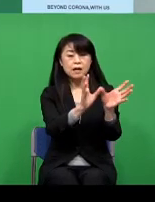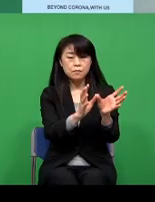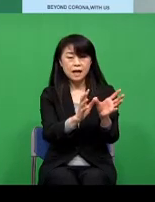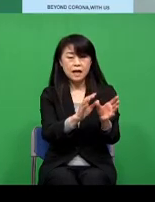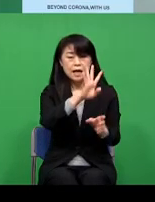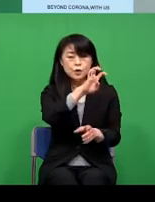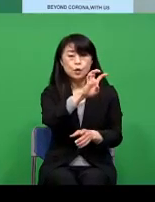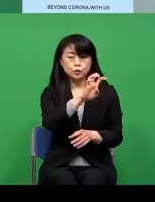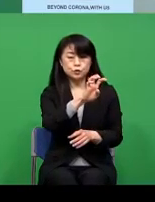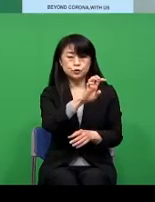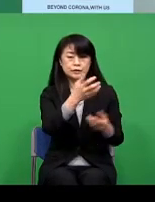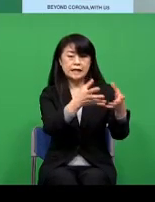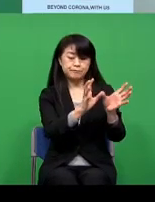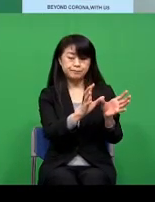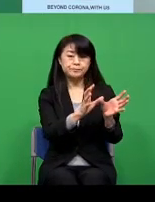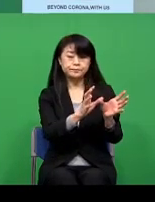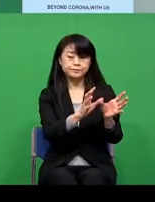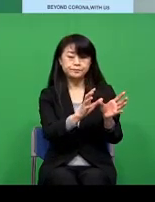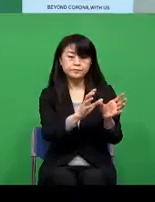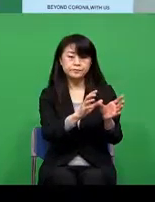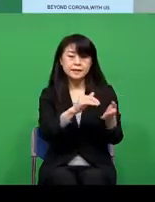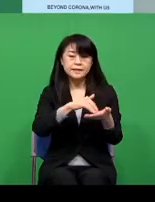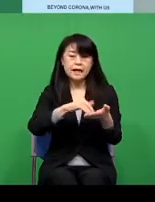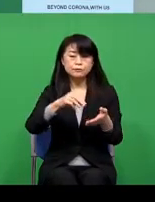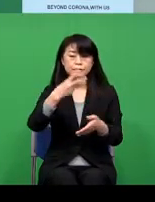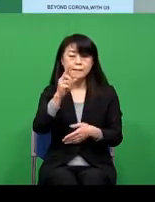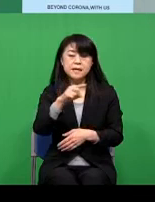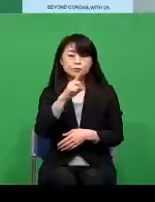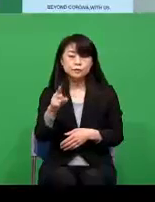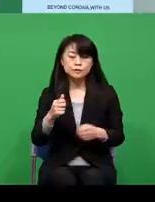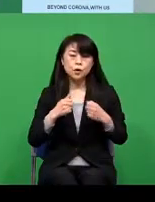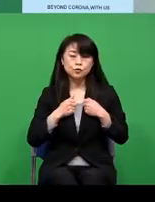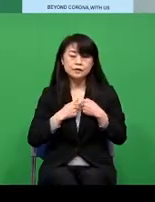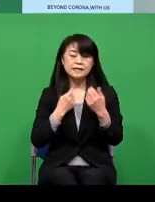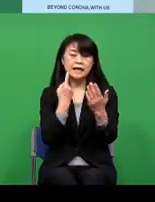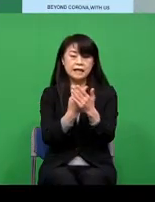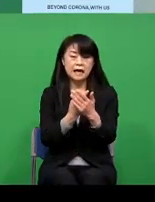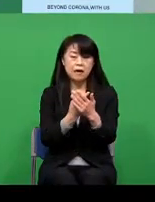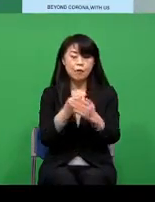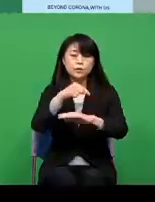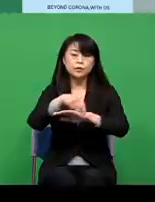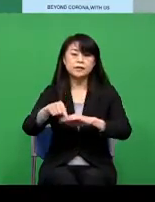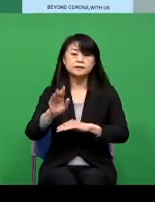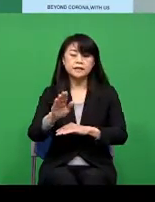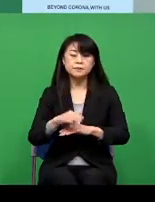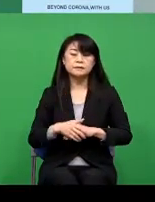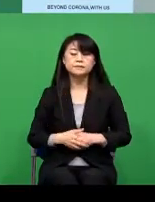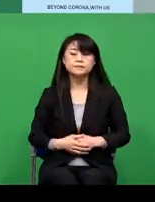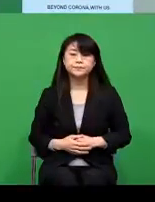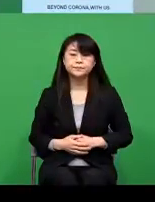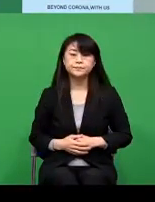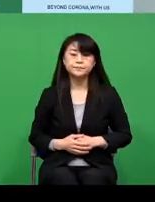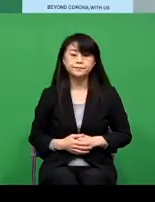ね、約40期間で約300人の訓練参加を予定いたしております。